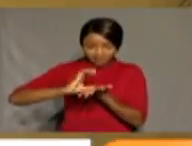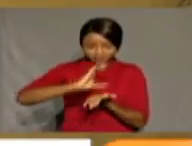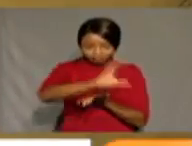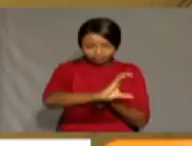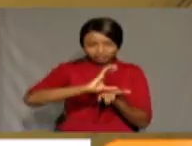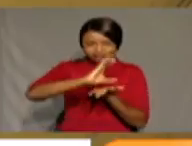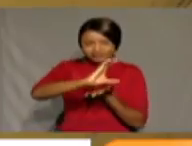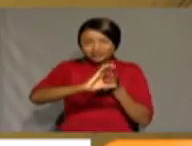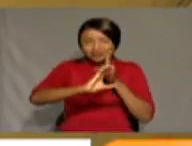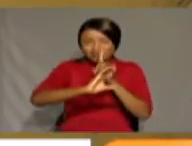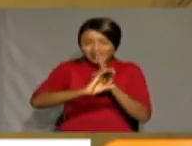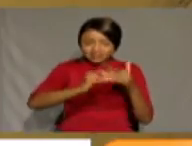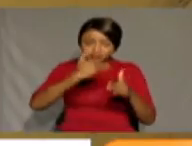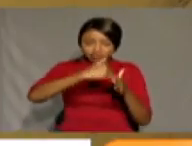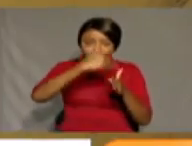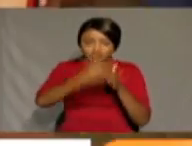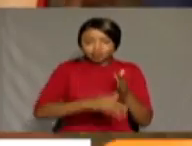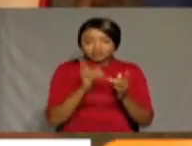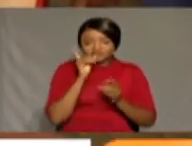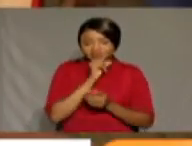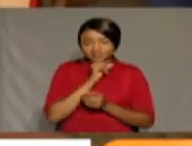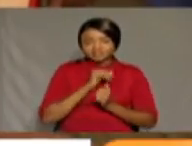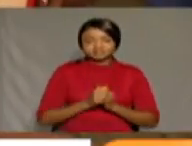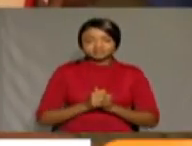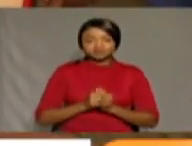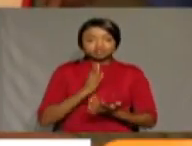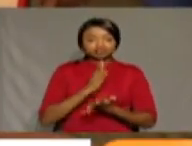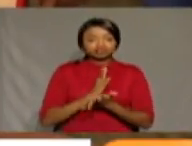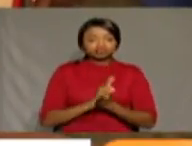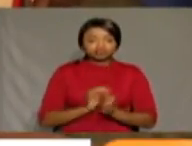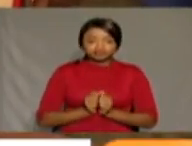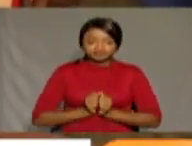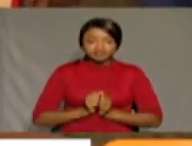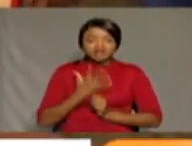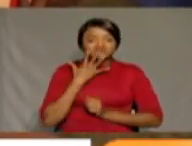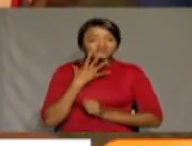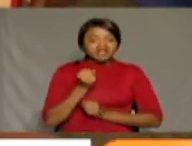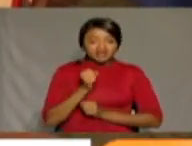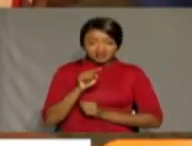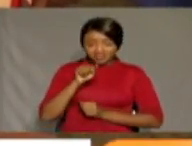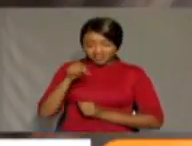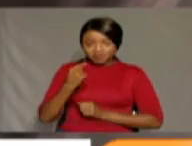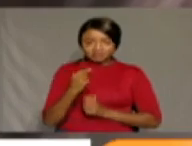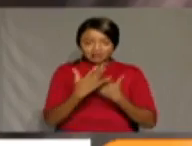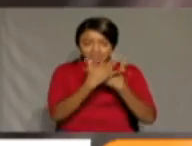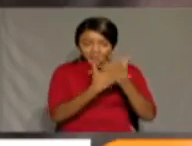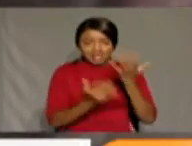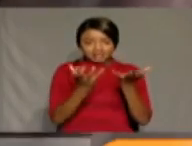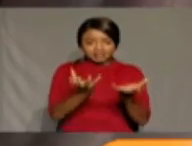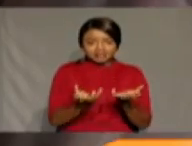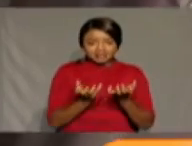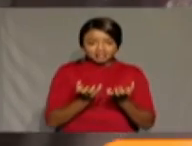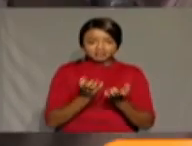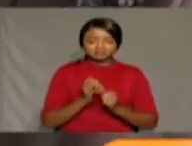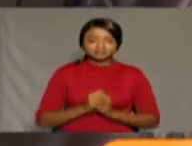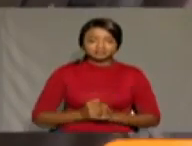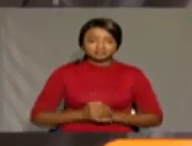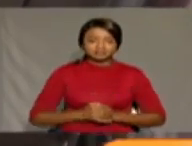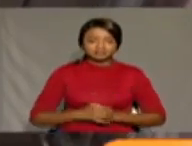Kenya. Kenya inahitaji painti 500,000 kila mwaka kukimu mahitaji ya damu. Elfas Lagat, Runinga Citizen.